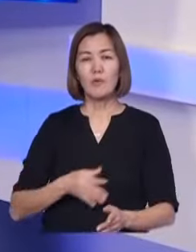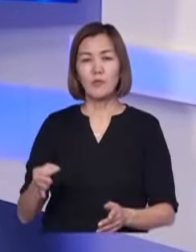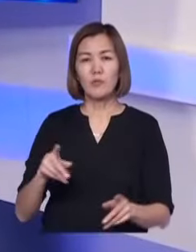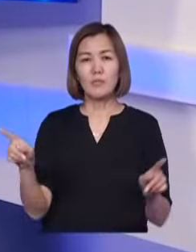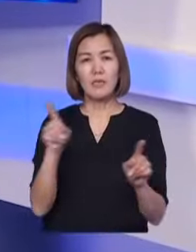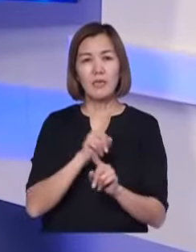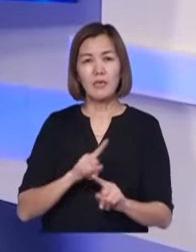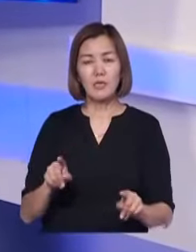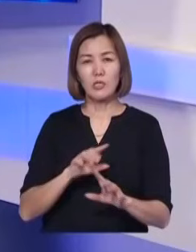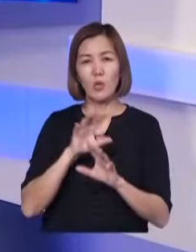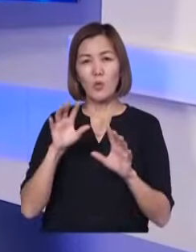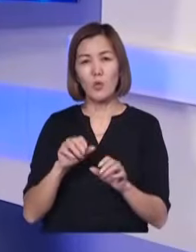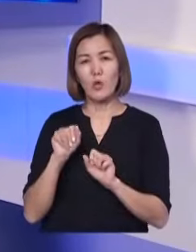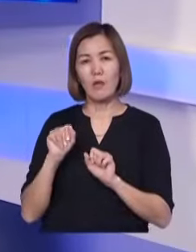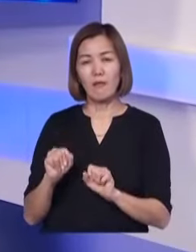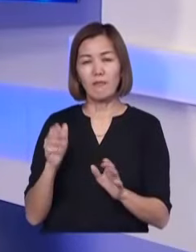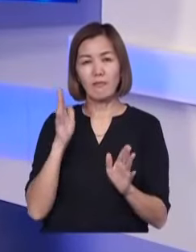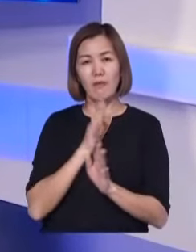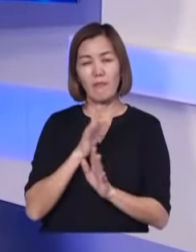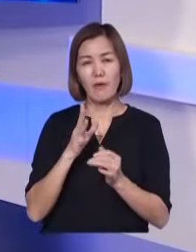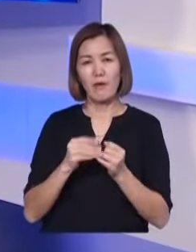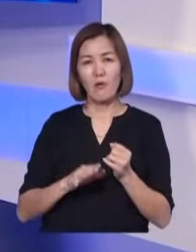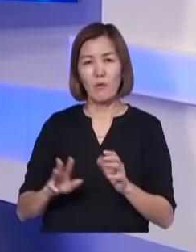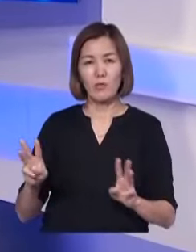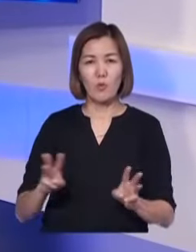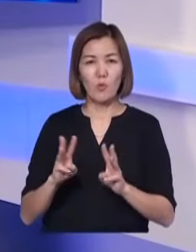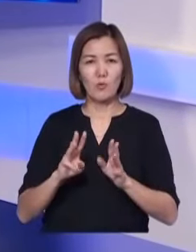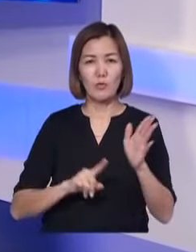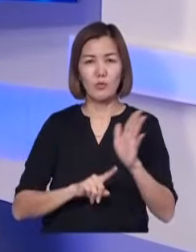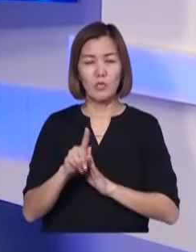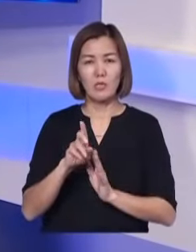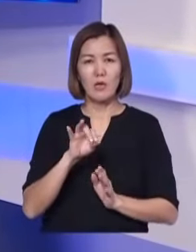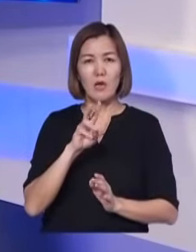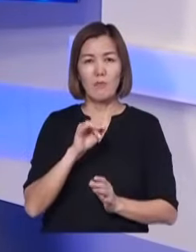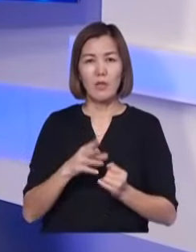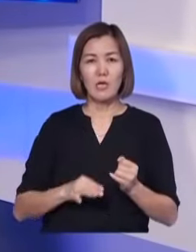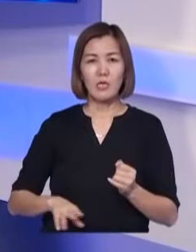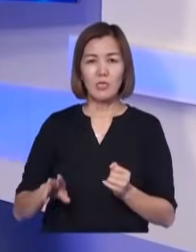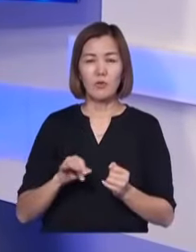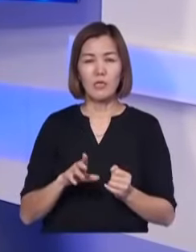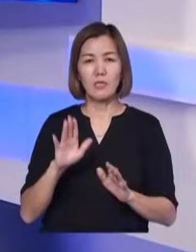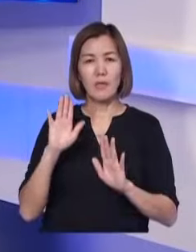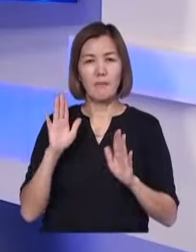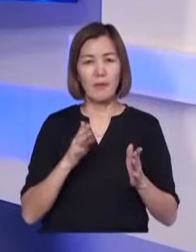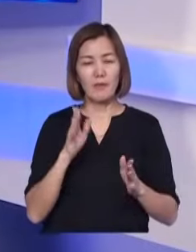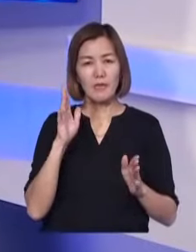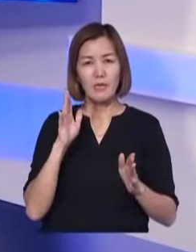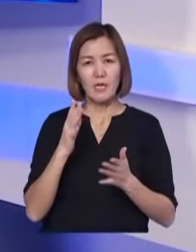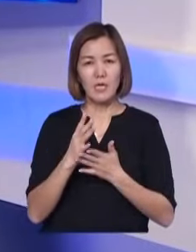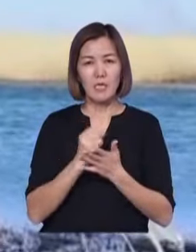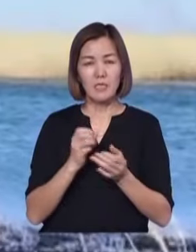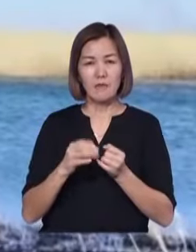Алматы облысында ерекше қорғалатын табиғи аумақта өрт шықты. Балқаш ауданы Ле Балқаш мемлекеттік табиғи резерваты